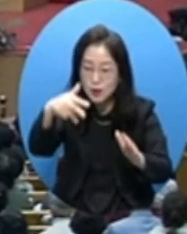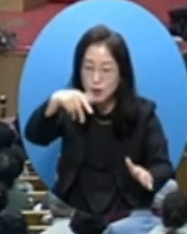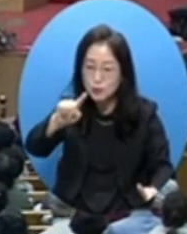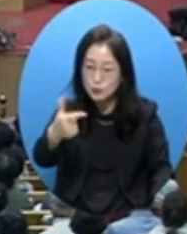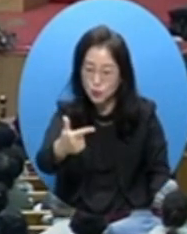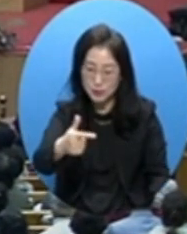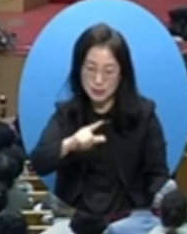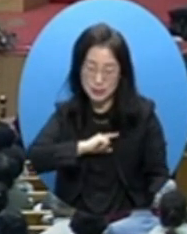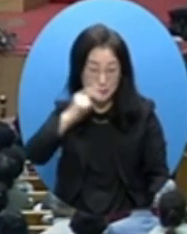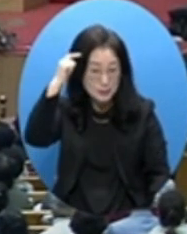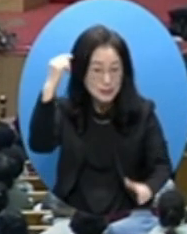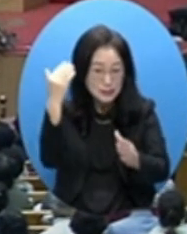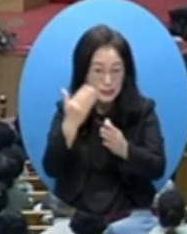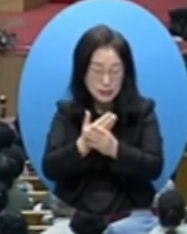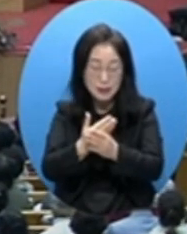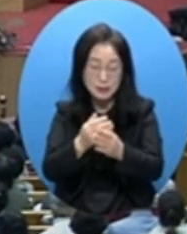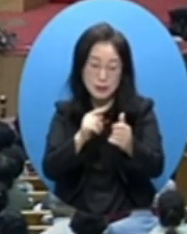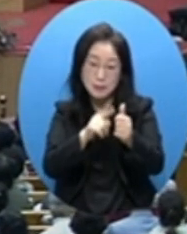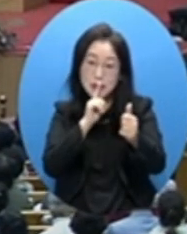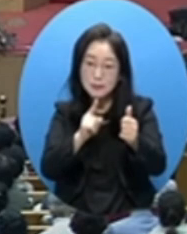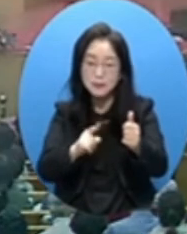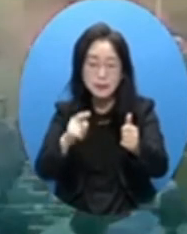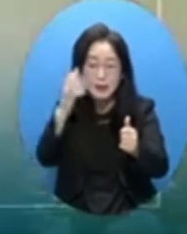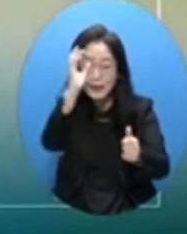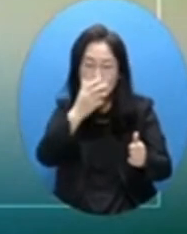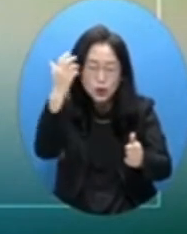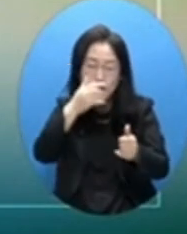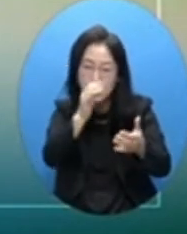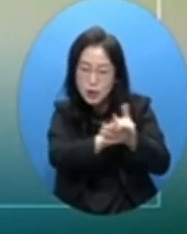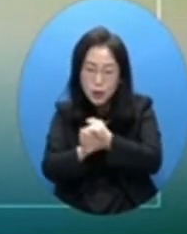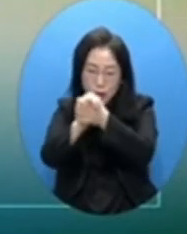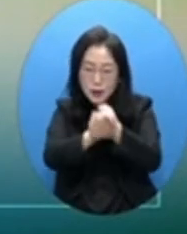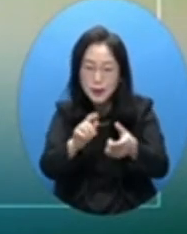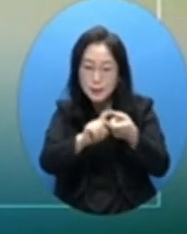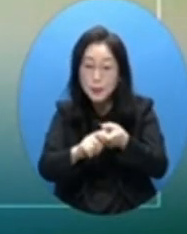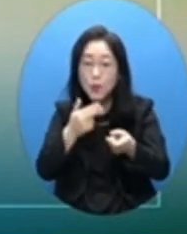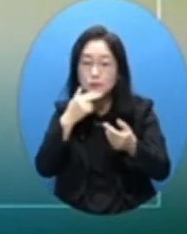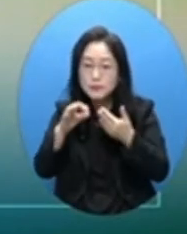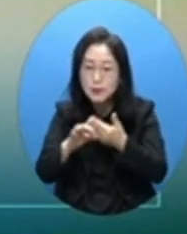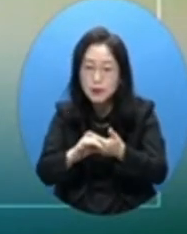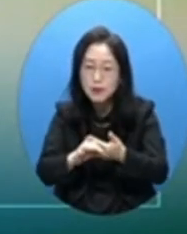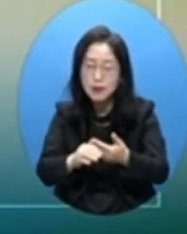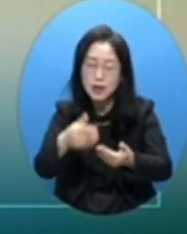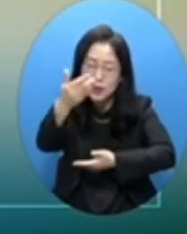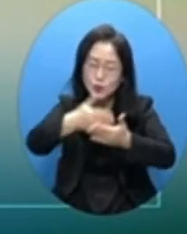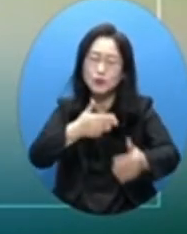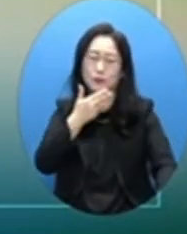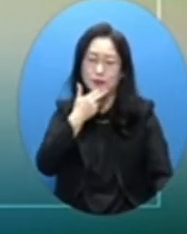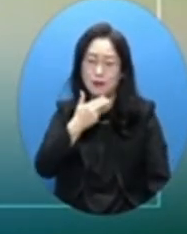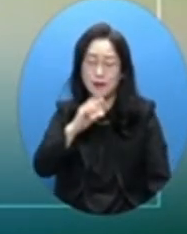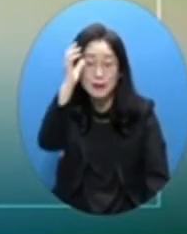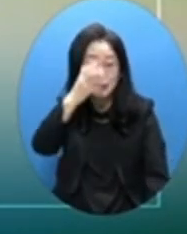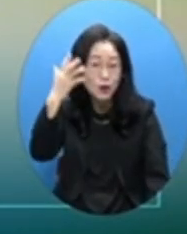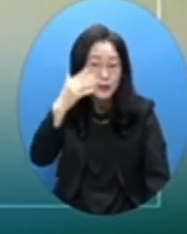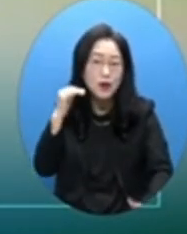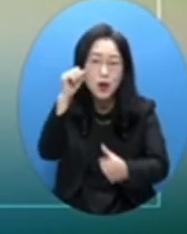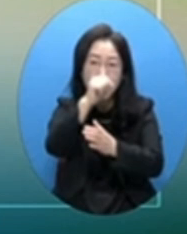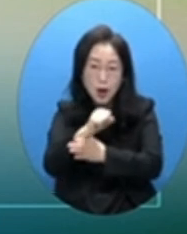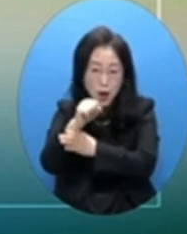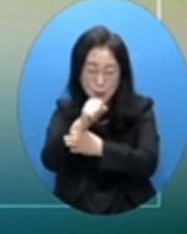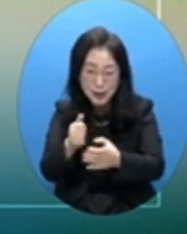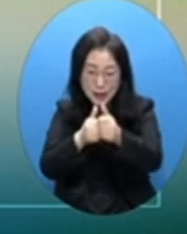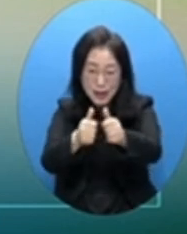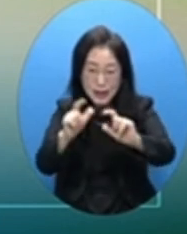스타트가 말했습니다 성령과 연합이 없으면 주님과의 진정한 교제가 이루어질 수 없고 성의 열매를 따라서는 그 그리스도를